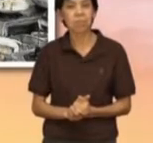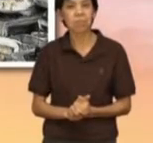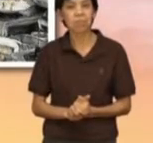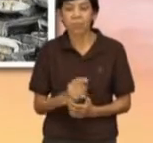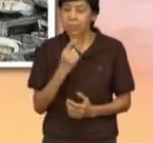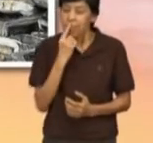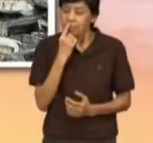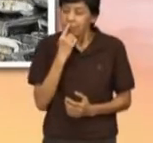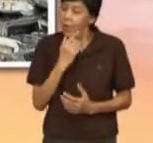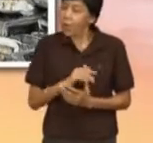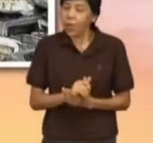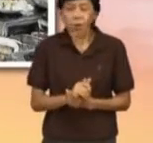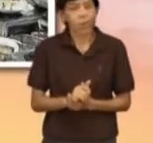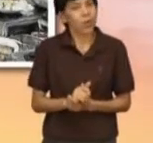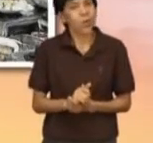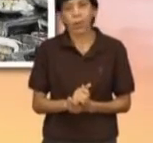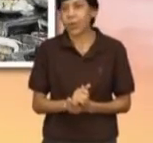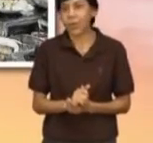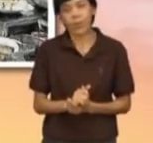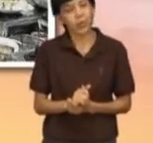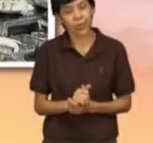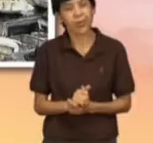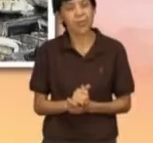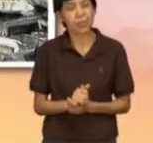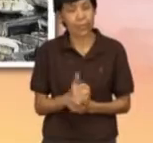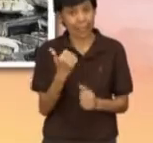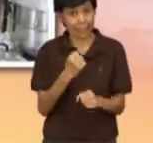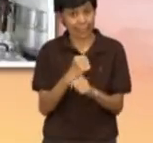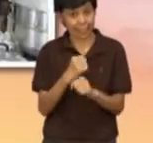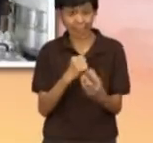ได้กลิ่นหอมแล้วนะคะ ทีนี้เราก็มาแต่งหน้า